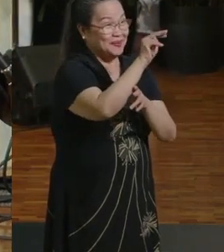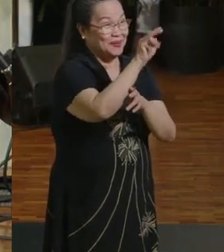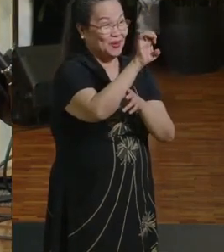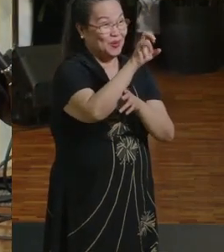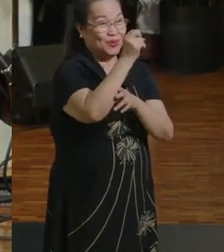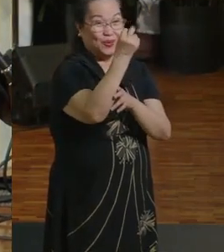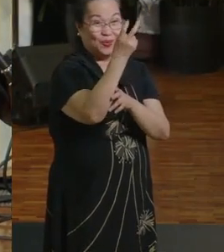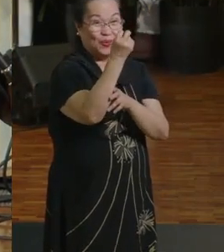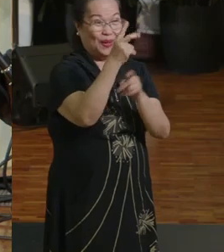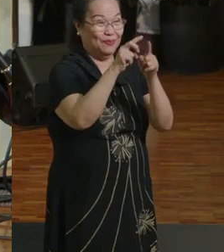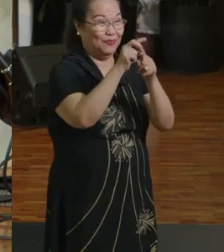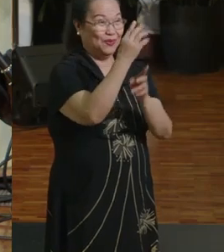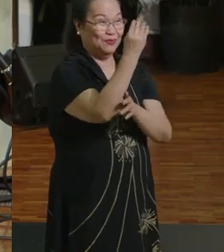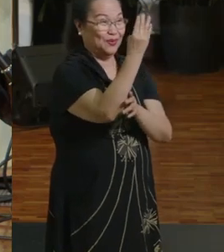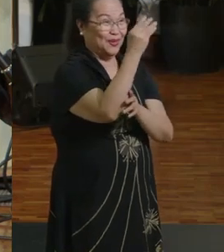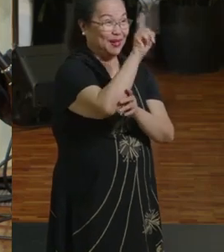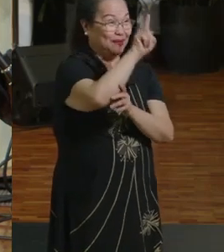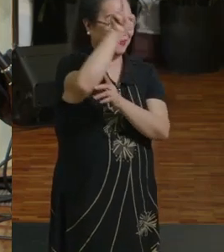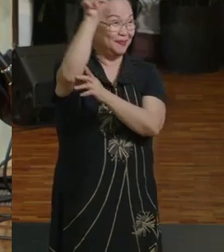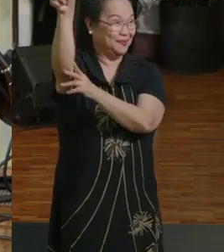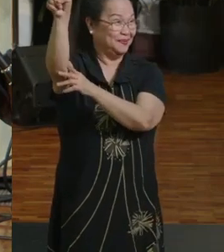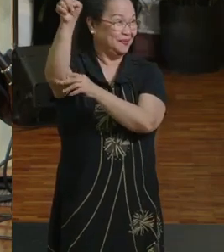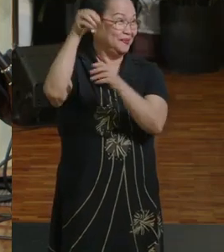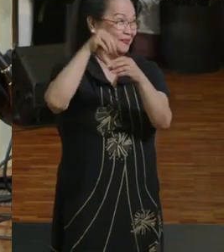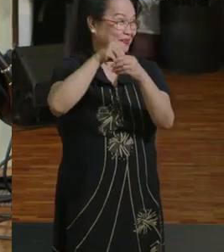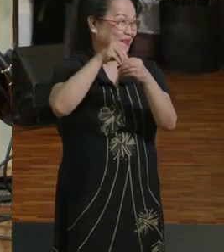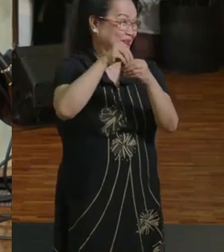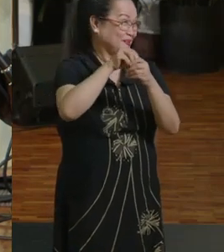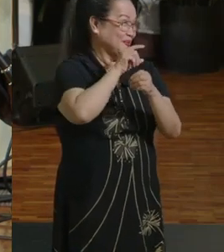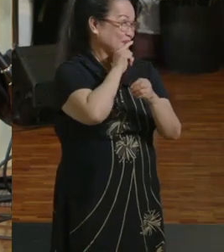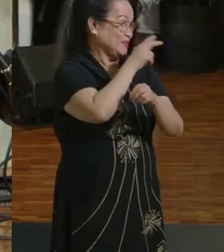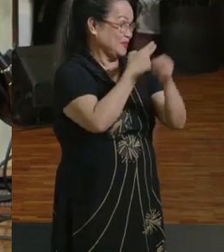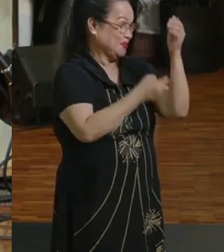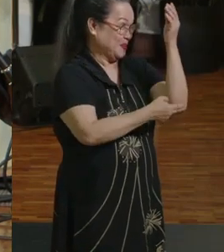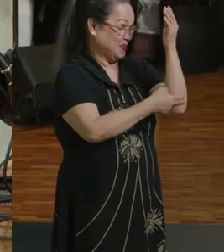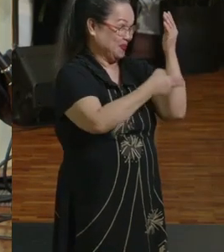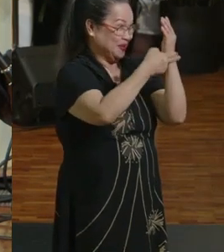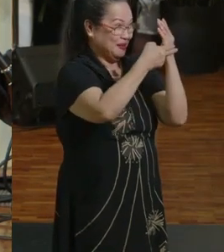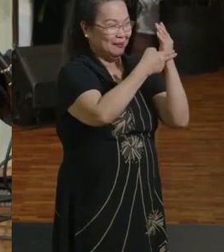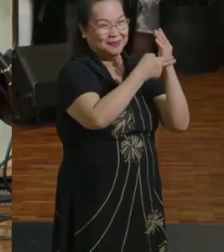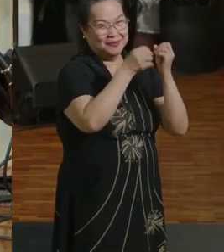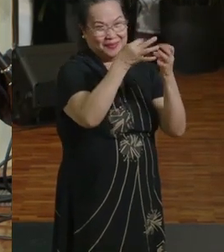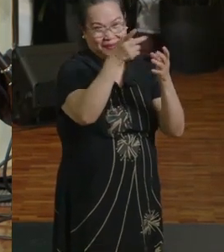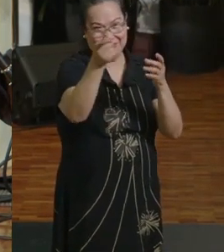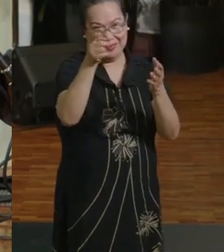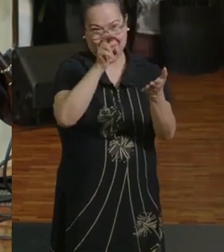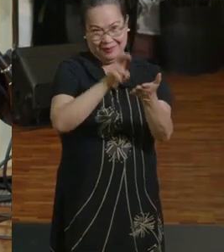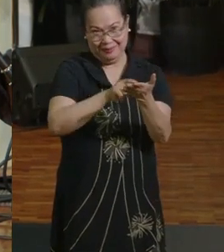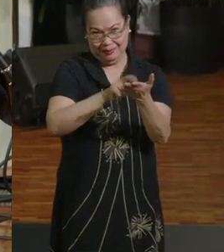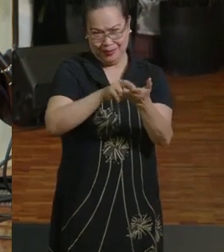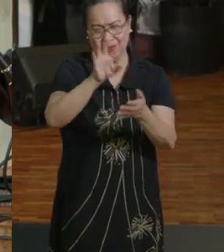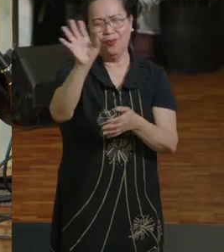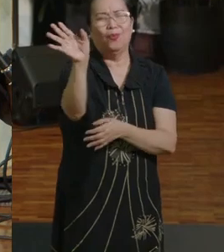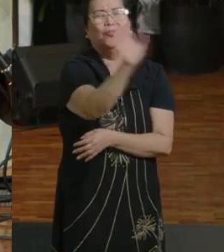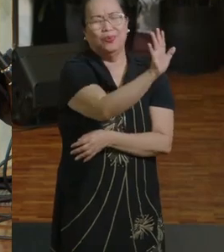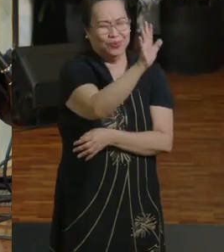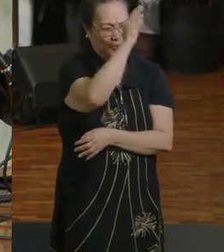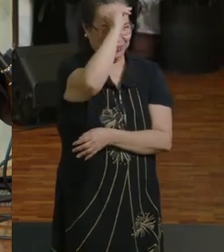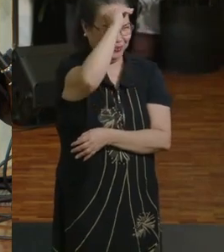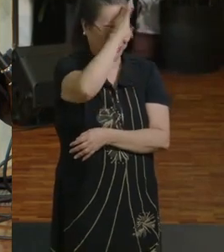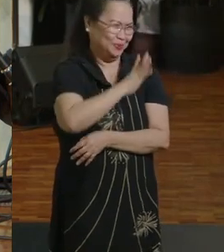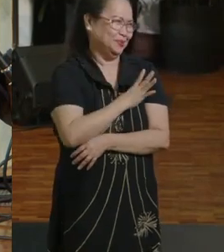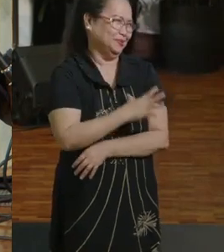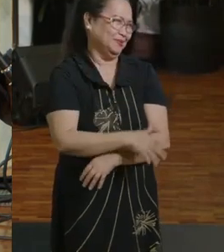to 14 sa Clark. Marami pa sa inyo hindi pa nagre-register. Naku, mga kakalalakihan. No?